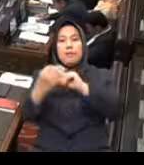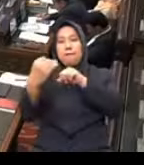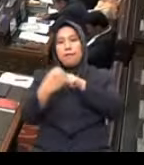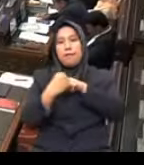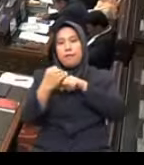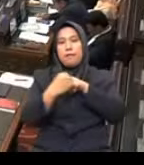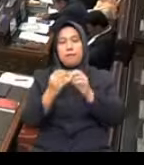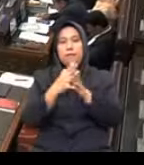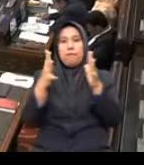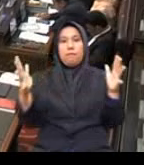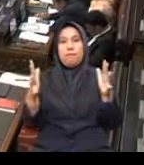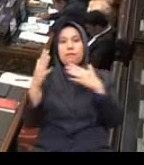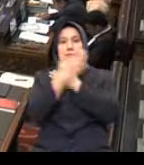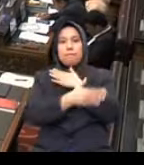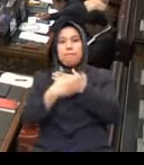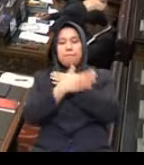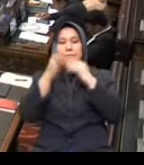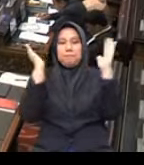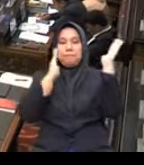kas